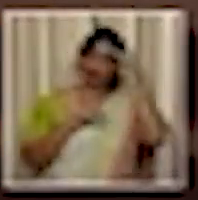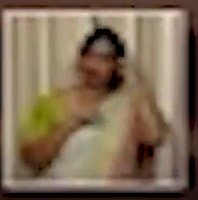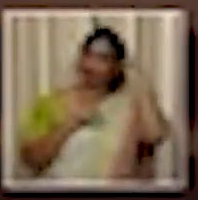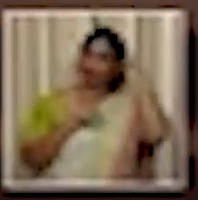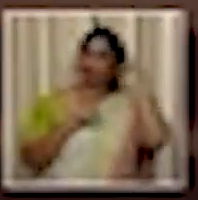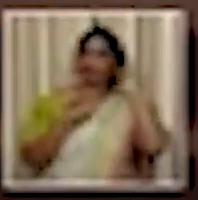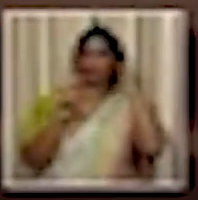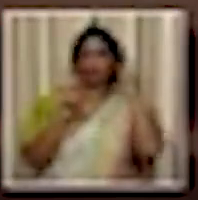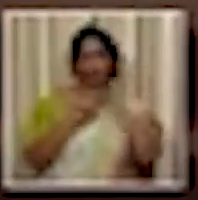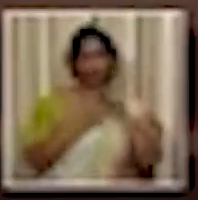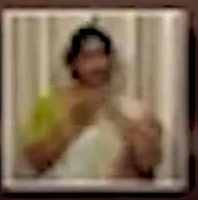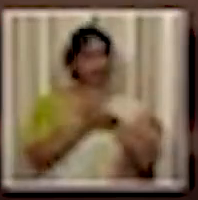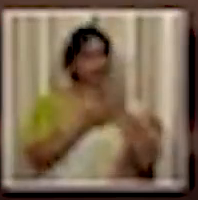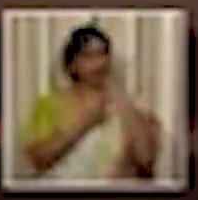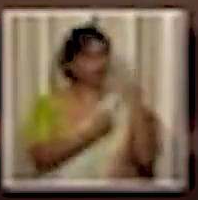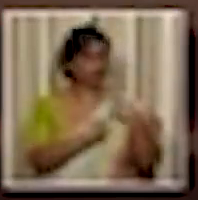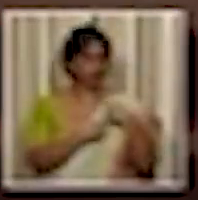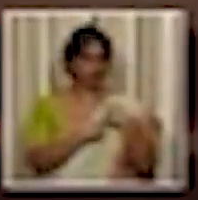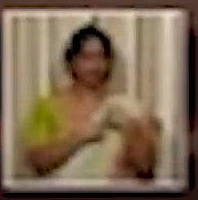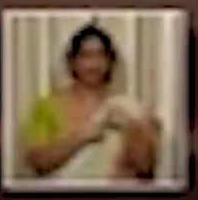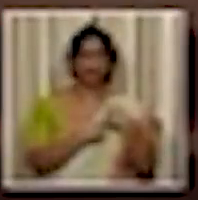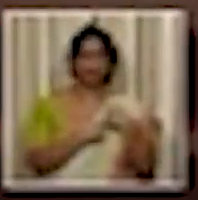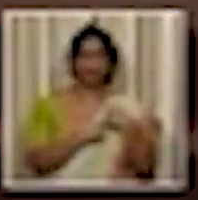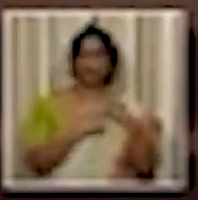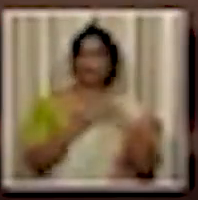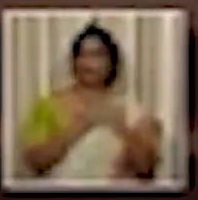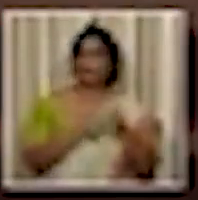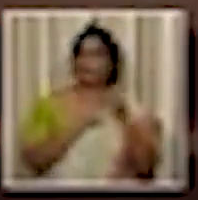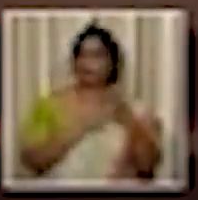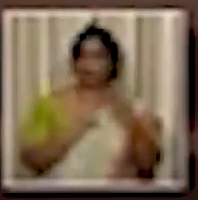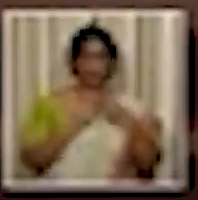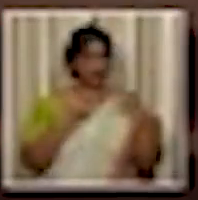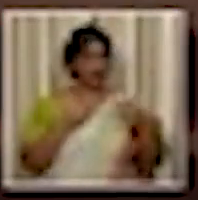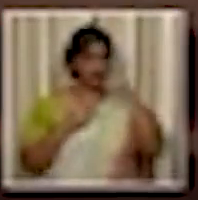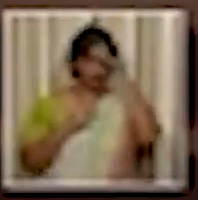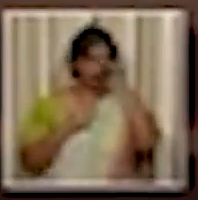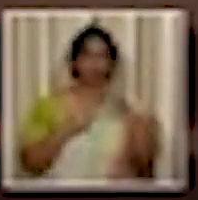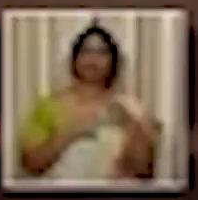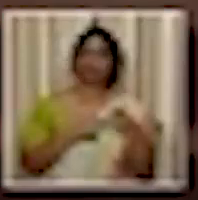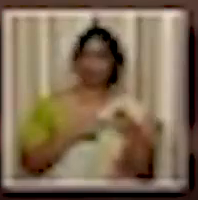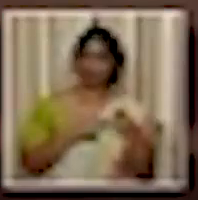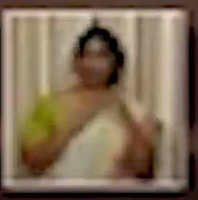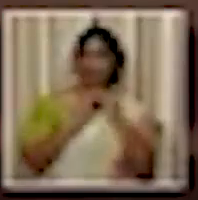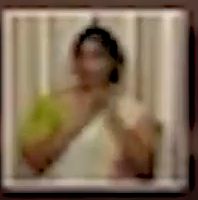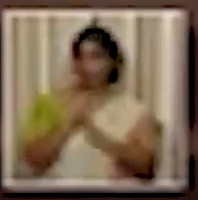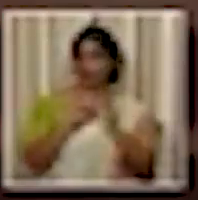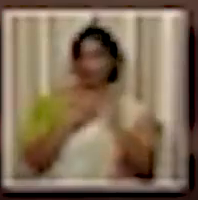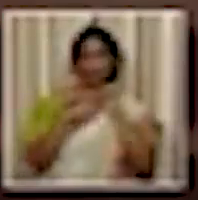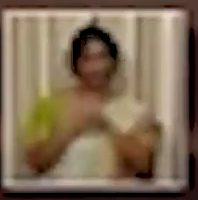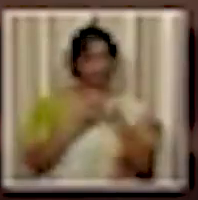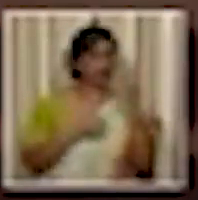මේ සම්බන්ධව මට පැහැදිලි කිරීමක් කෙවලා තියෙනවා. සජිත් ප්‍රේමදාස විපක්ෂ නායකතුමා නිවාස අමාත්‍යවරයා ඉන්න